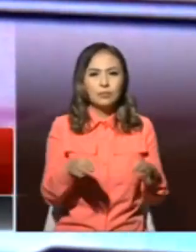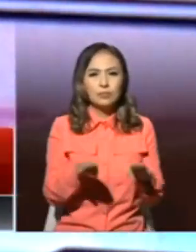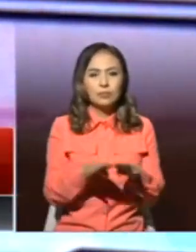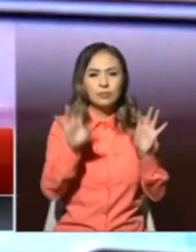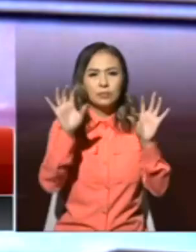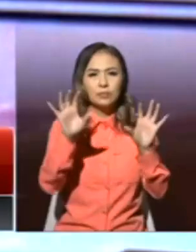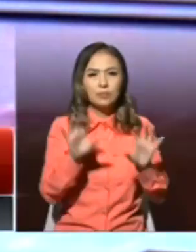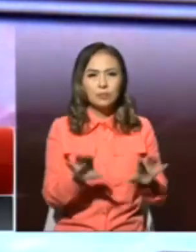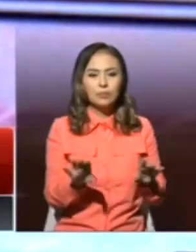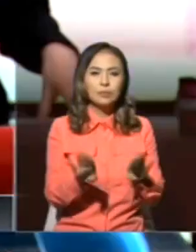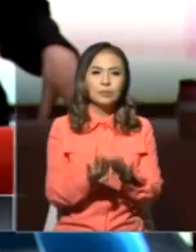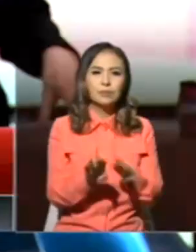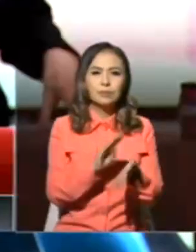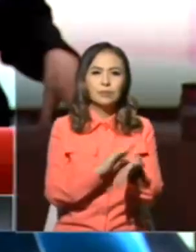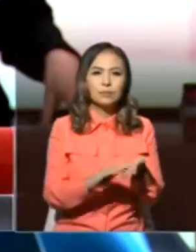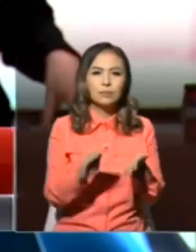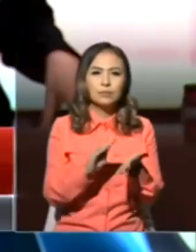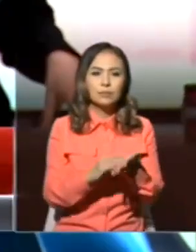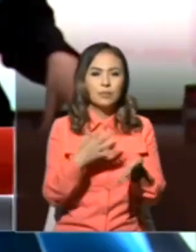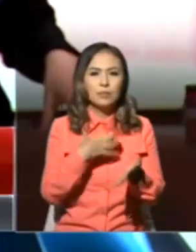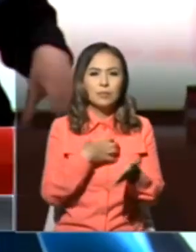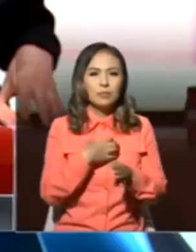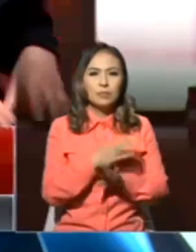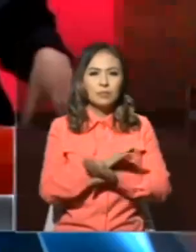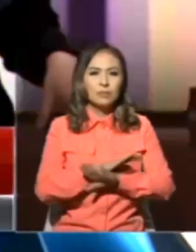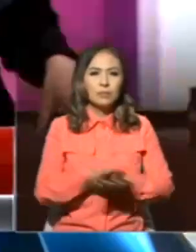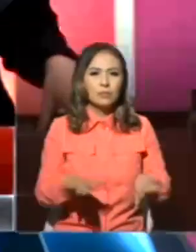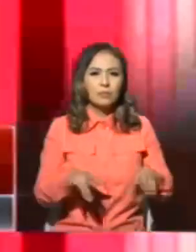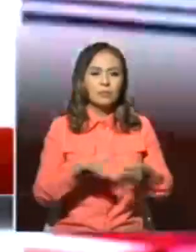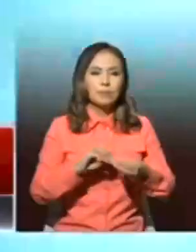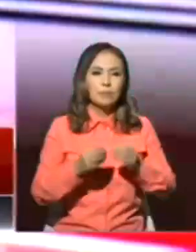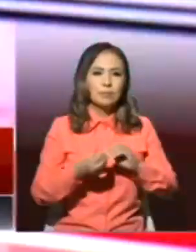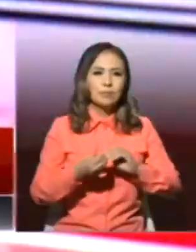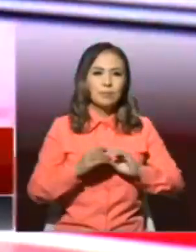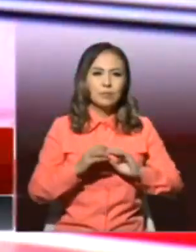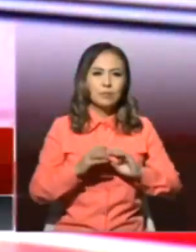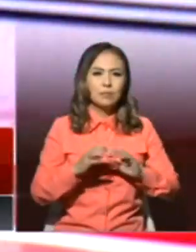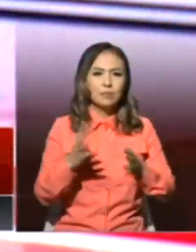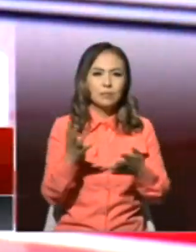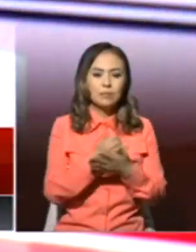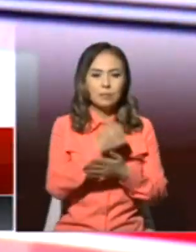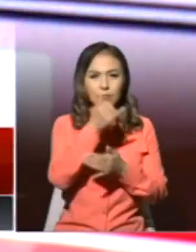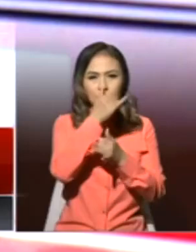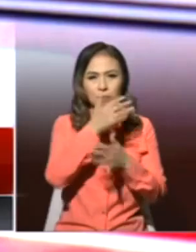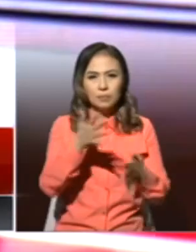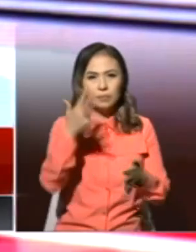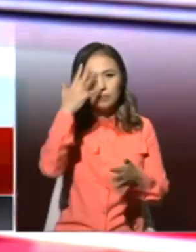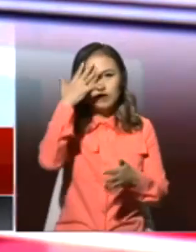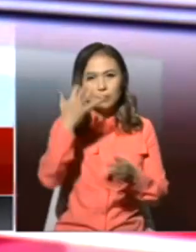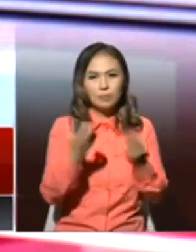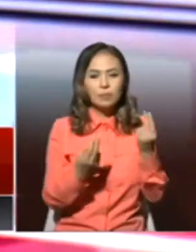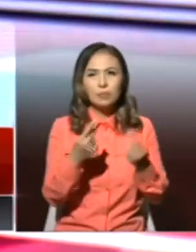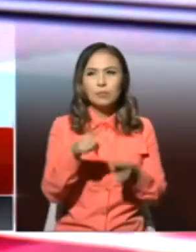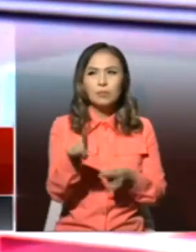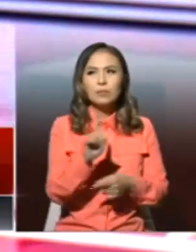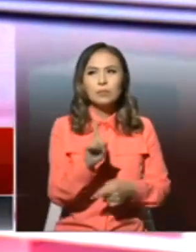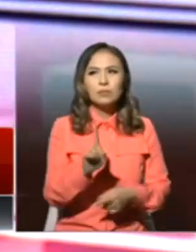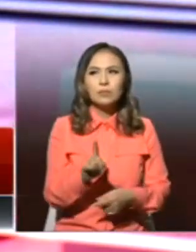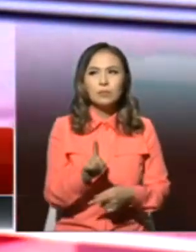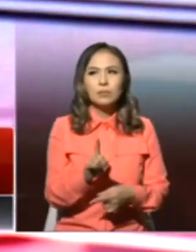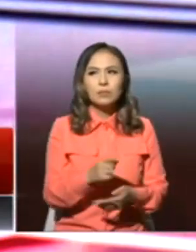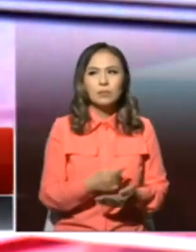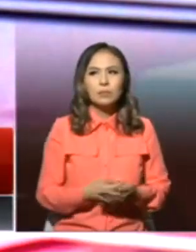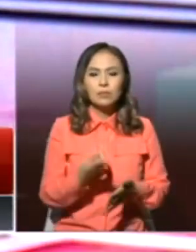заңсыз түрде оған уже маңызды емес. Ол да мәселе емес оған даже. Құмар дегеннен шығады. Не қызығы бар айтыңызшы?